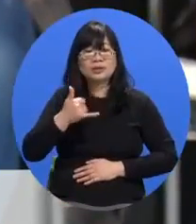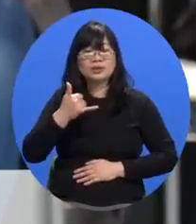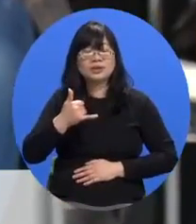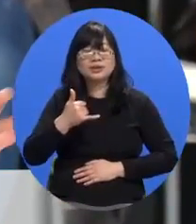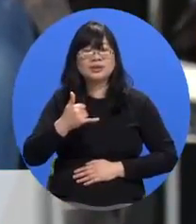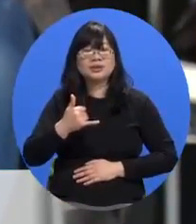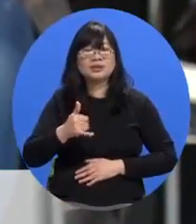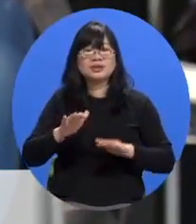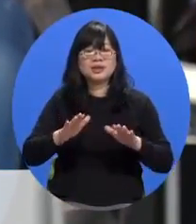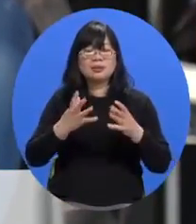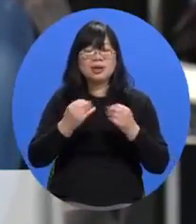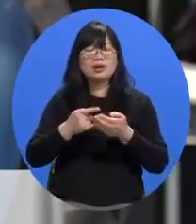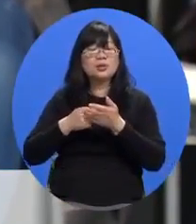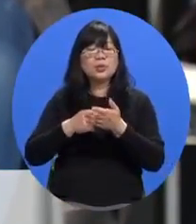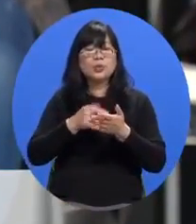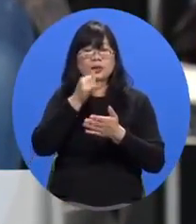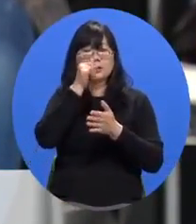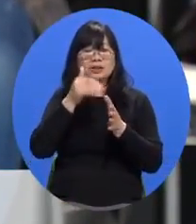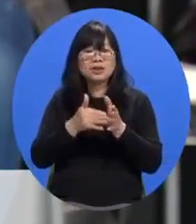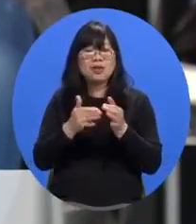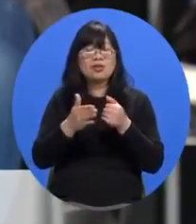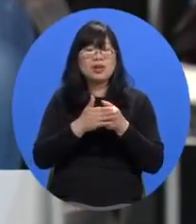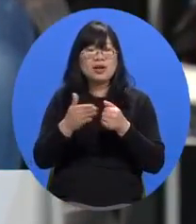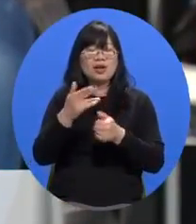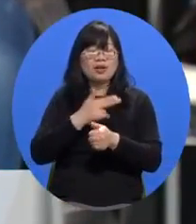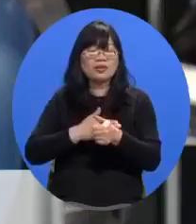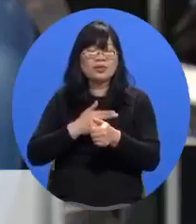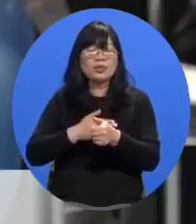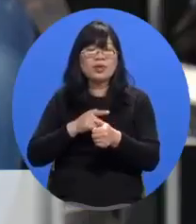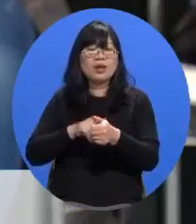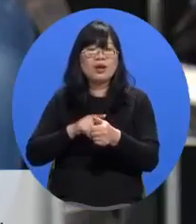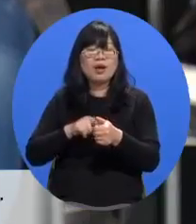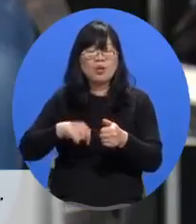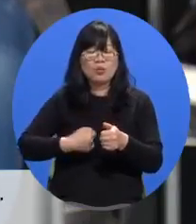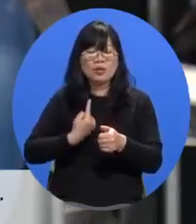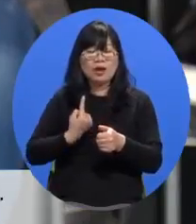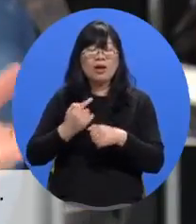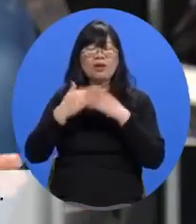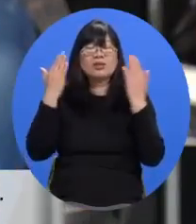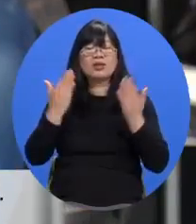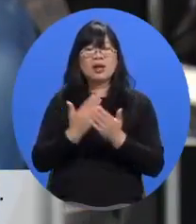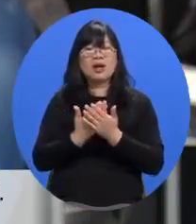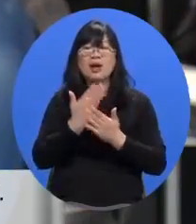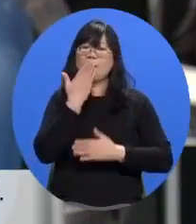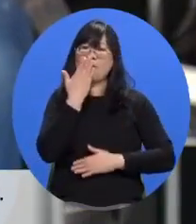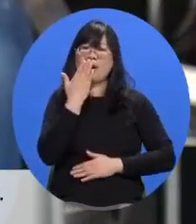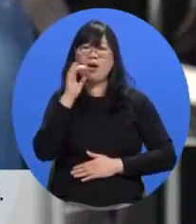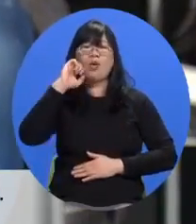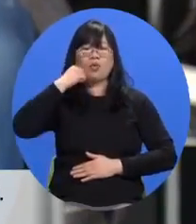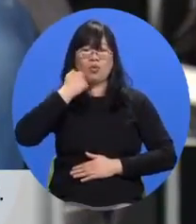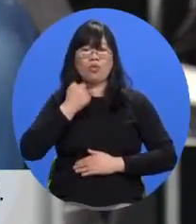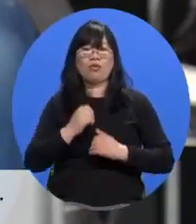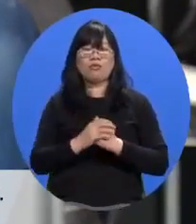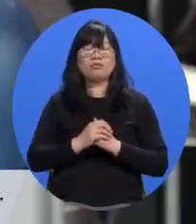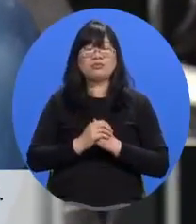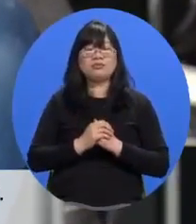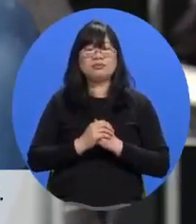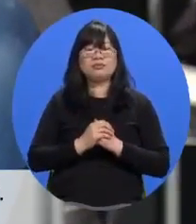학부모님들은 이제 많은 걸 요구하시잖아요. 근데 교사가 혼자 그것을 다 할 수는 없습니다. 네.